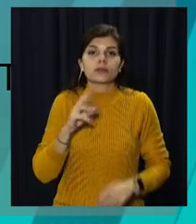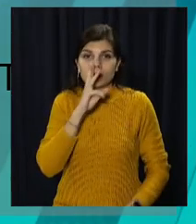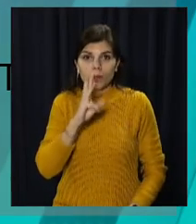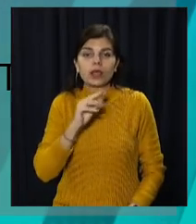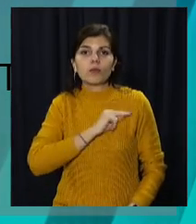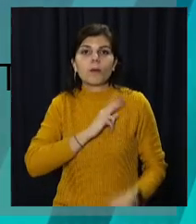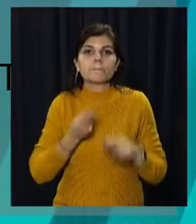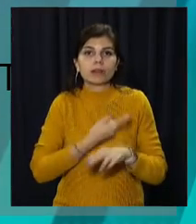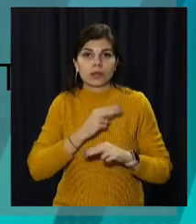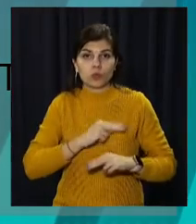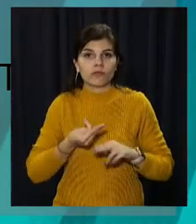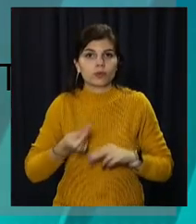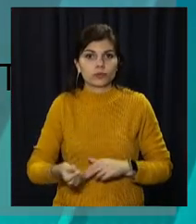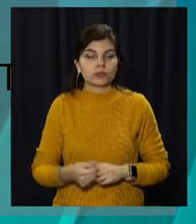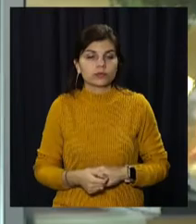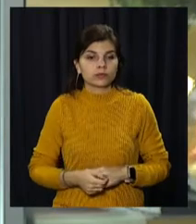і виплат безробітним.